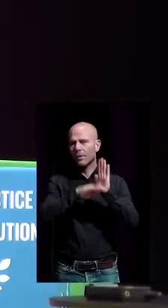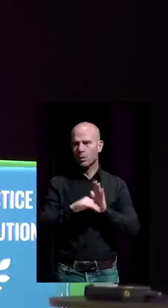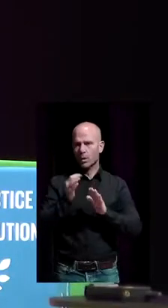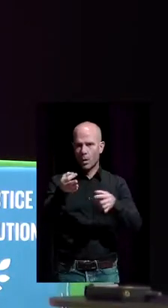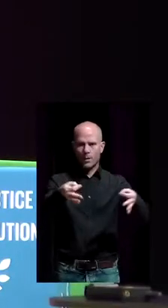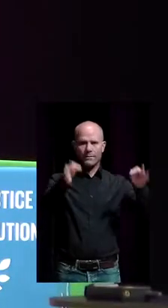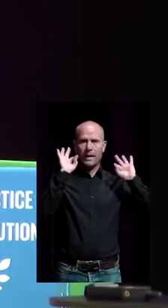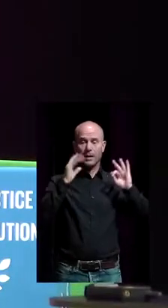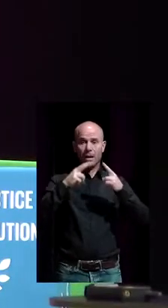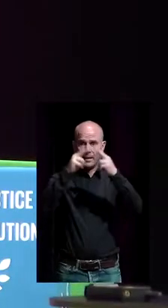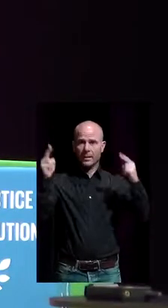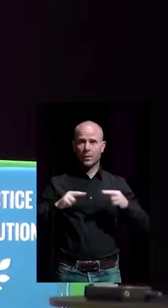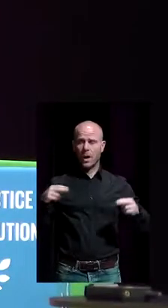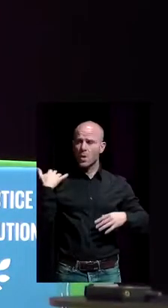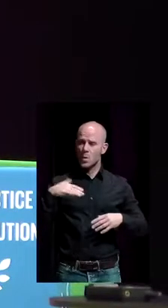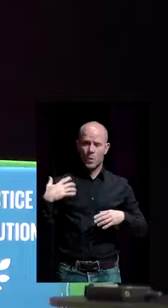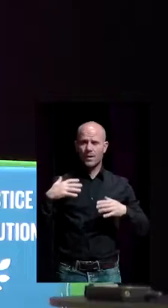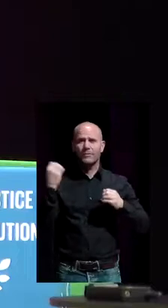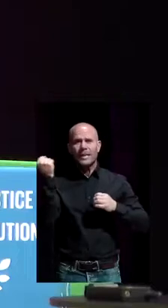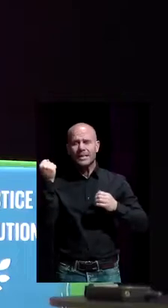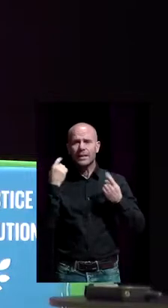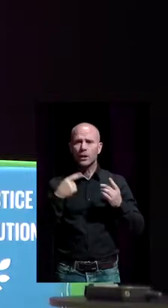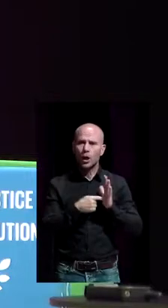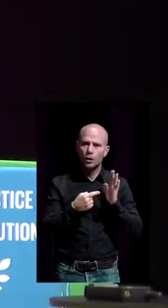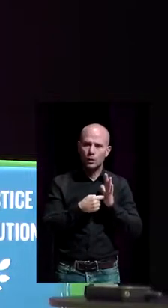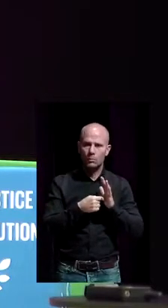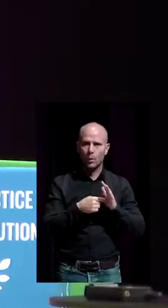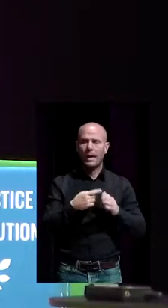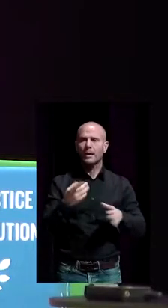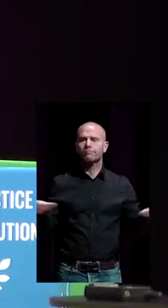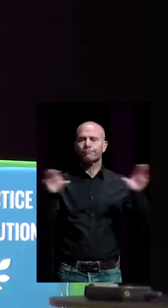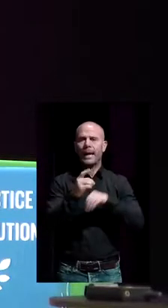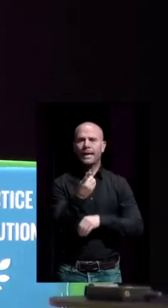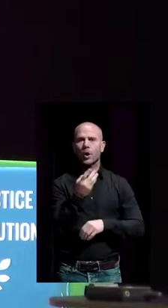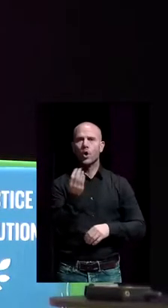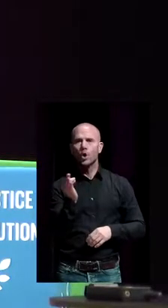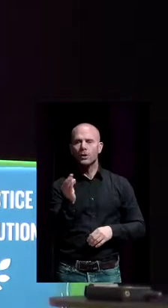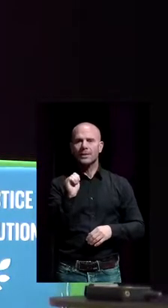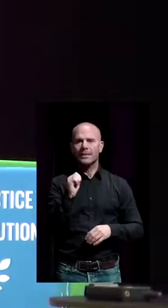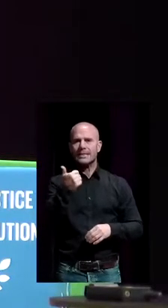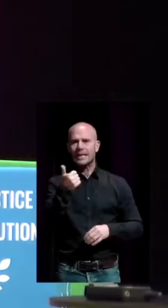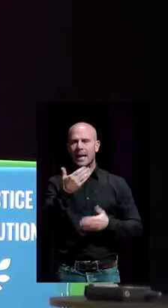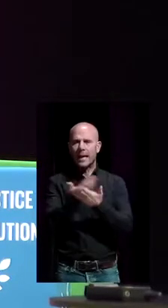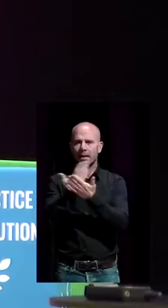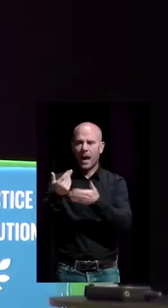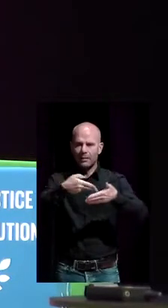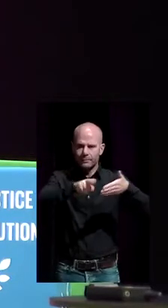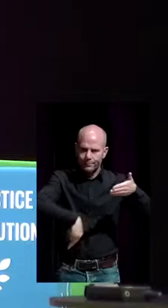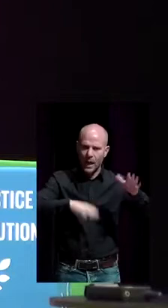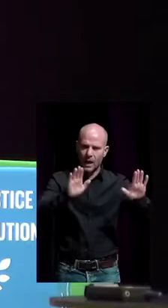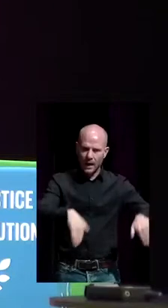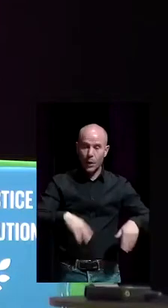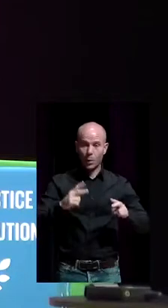en internationell milstolpe som har ratificerats av 196 länder jorden runt och som även blivit